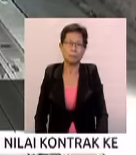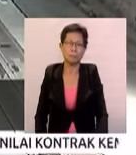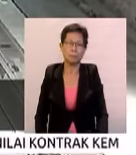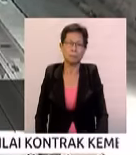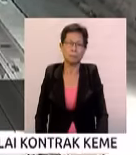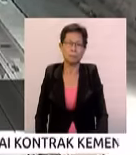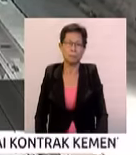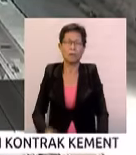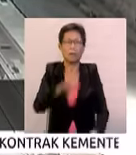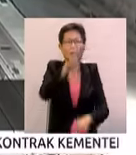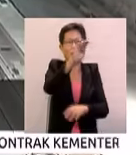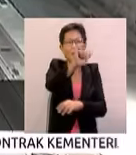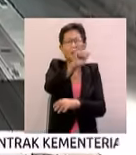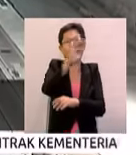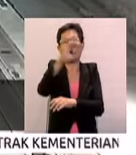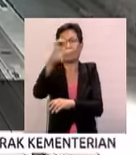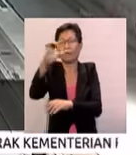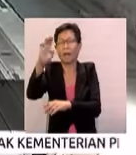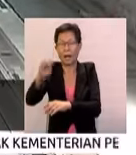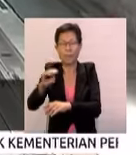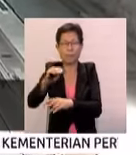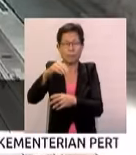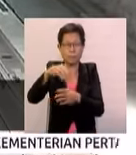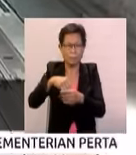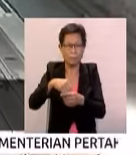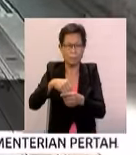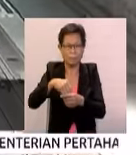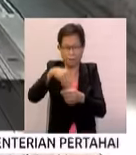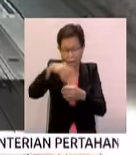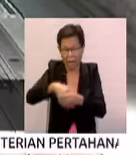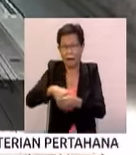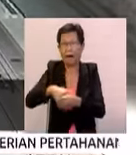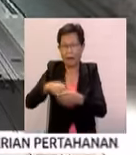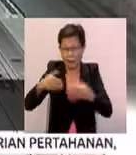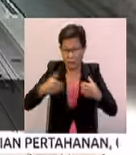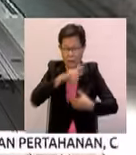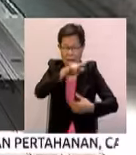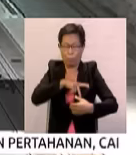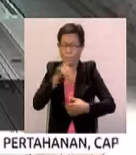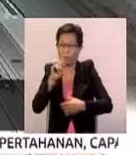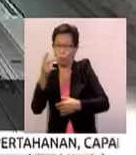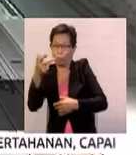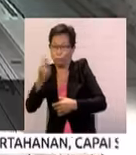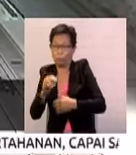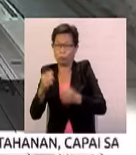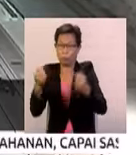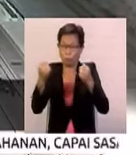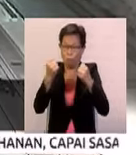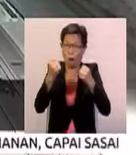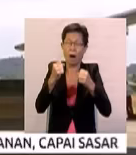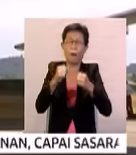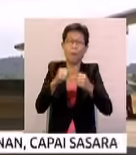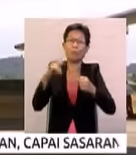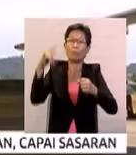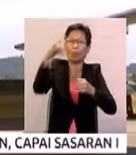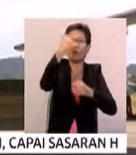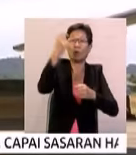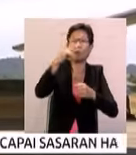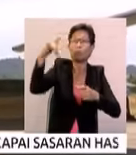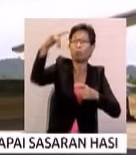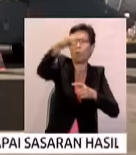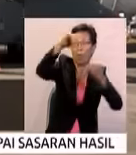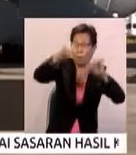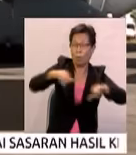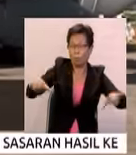Baik, kehadiran A400M dalam inventori TUDM berupaya untuk meningkatkan sistem pertahanan negara. Ini kerana pesawat pengangkut ini berupaya